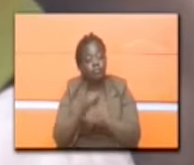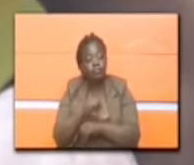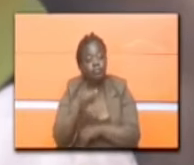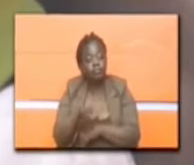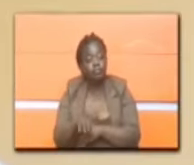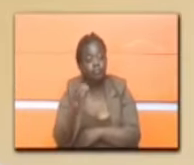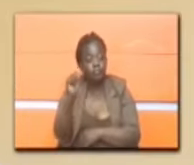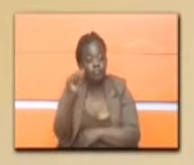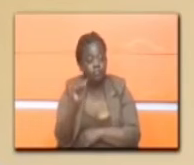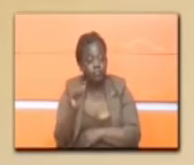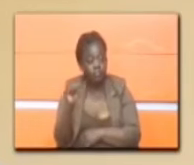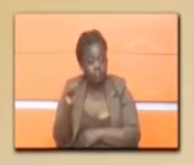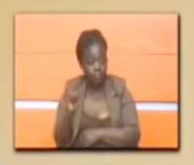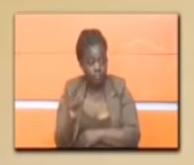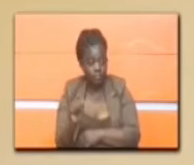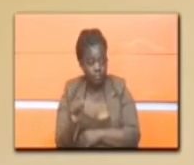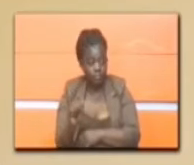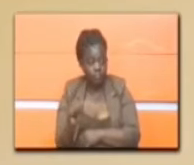Kiwawu SS.